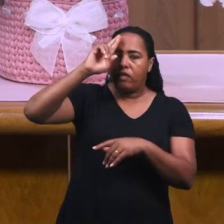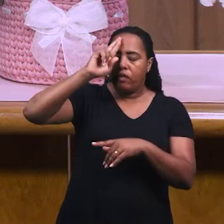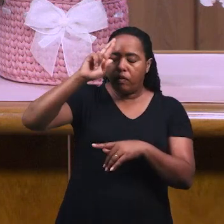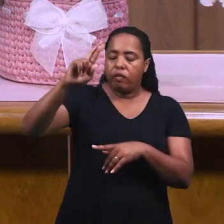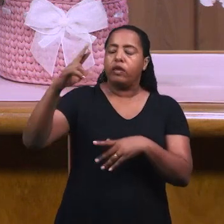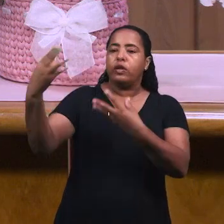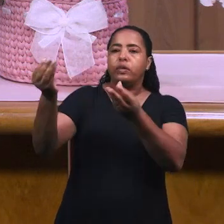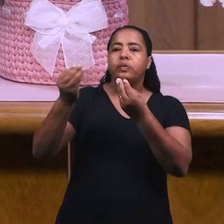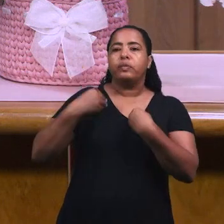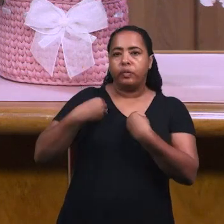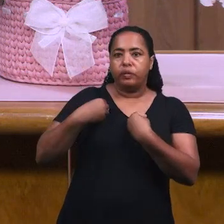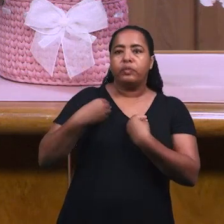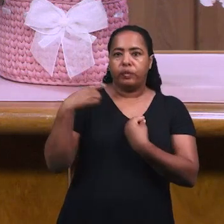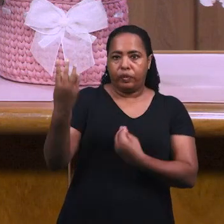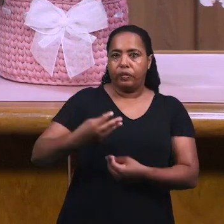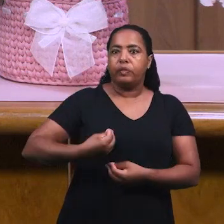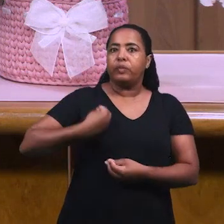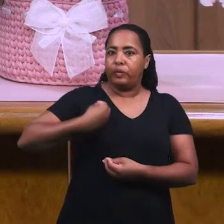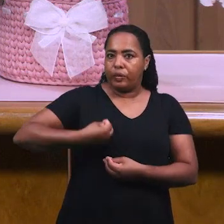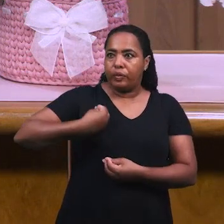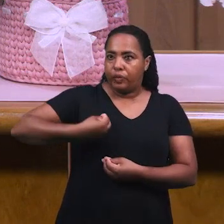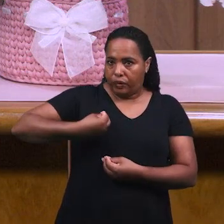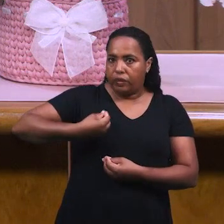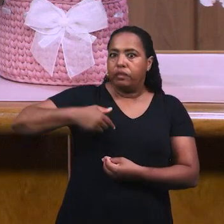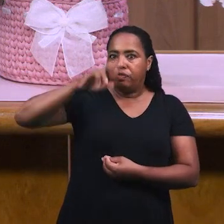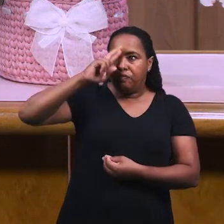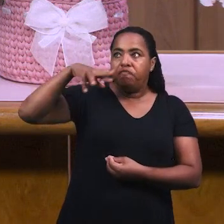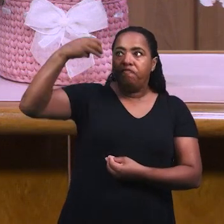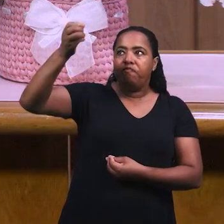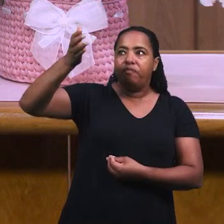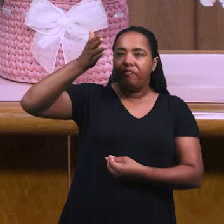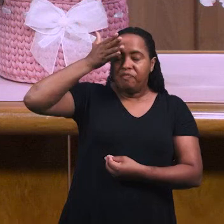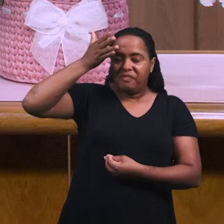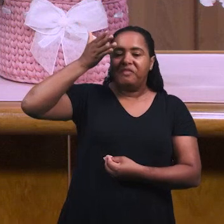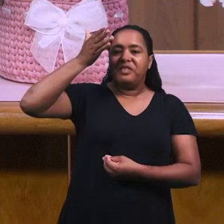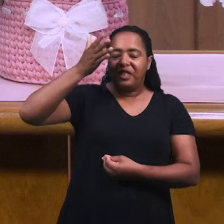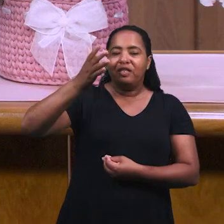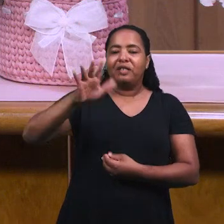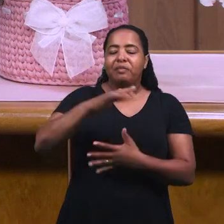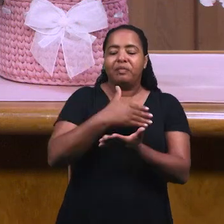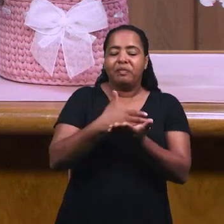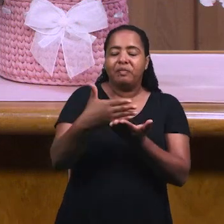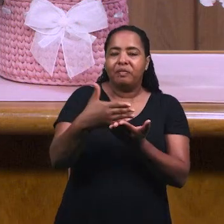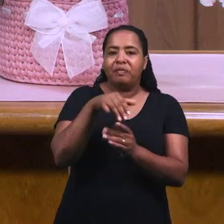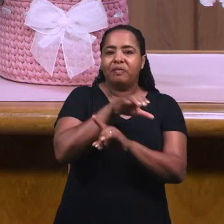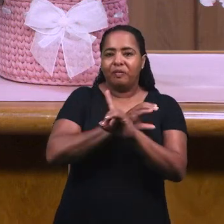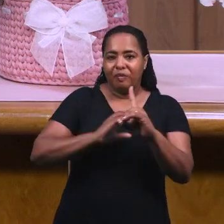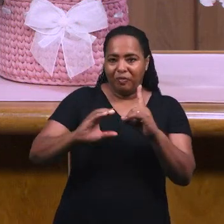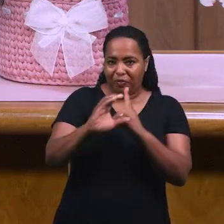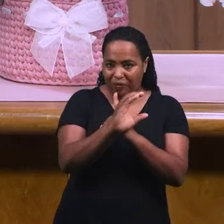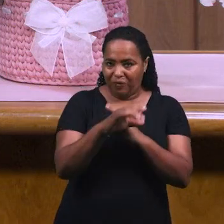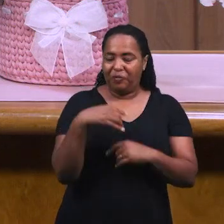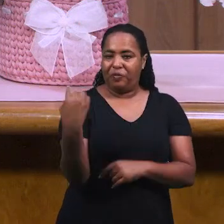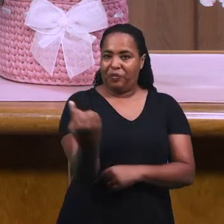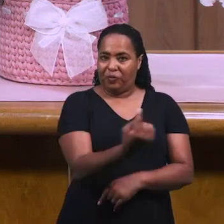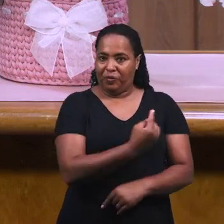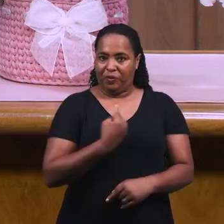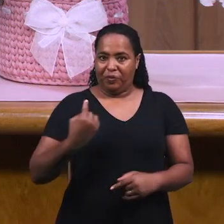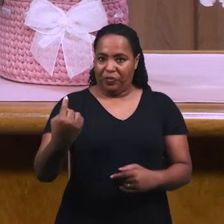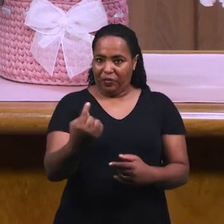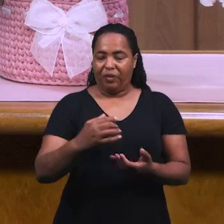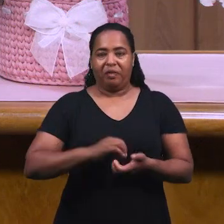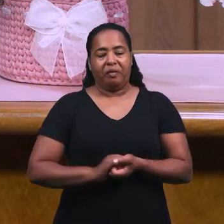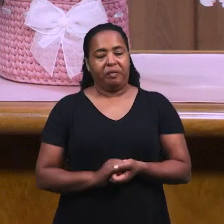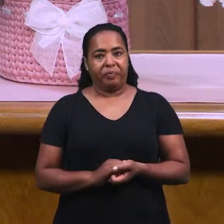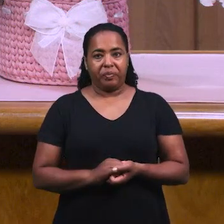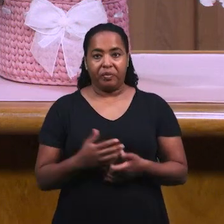c'est une orientation que le Seigneur nous a donnée, nous a révélé cette direction pour commencer le culte. Et nous allons